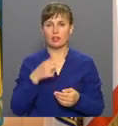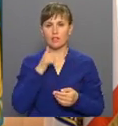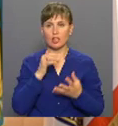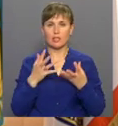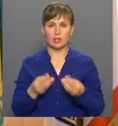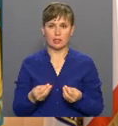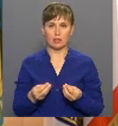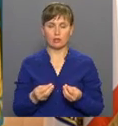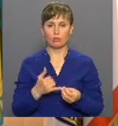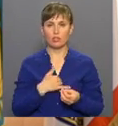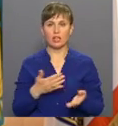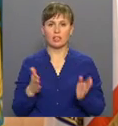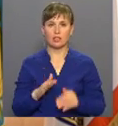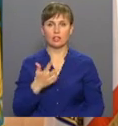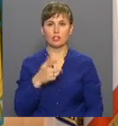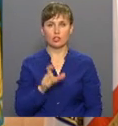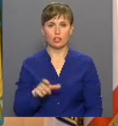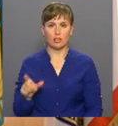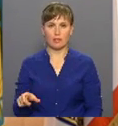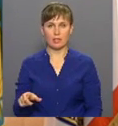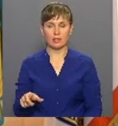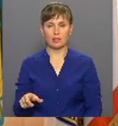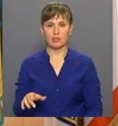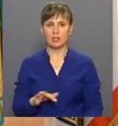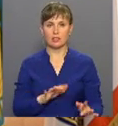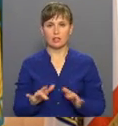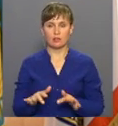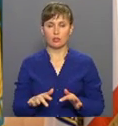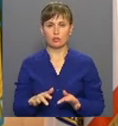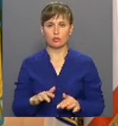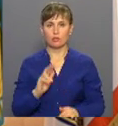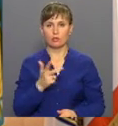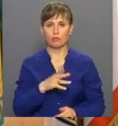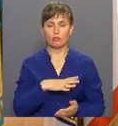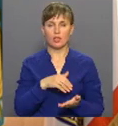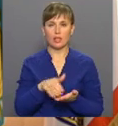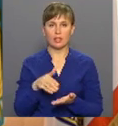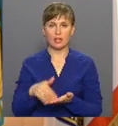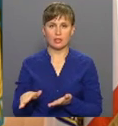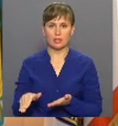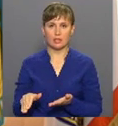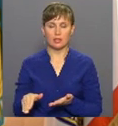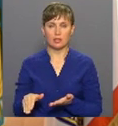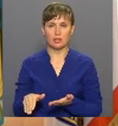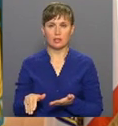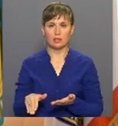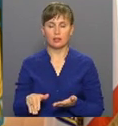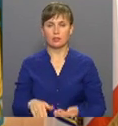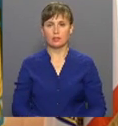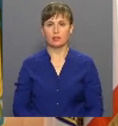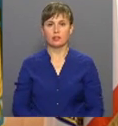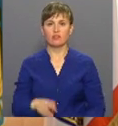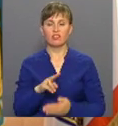у нас осталось 3 кандидата действующих троим кандидатом было отказано значит то в